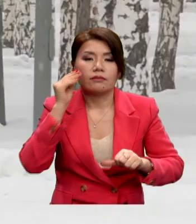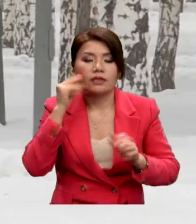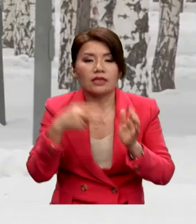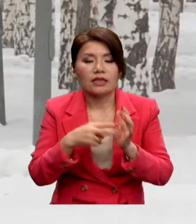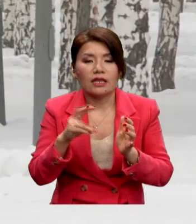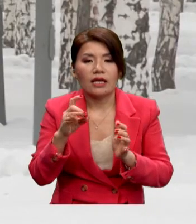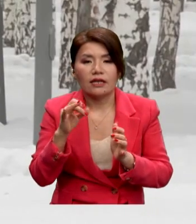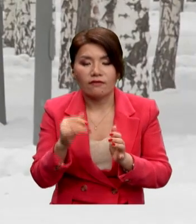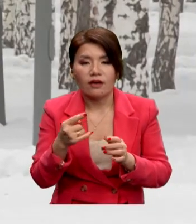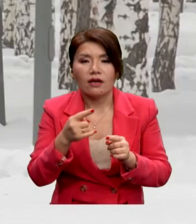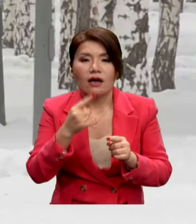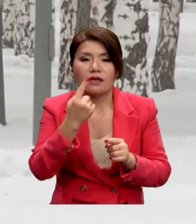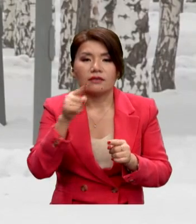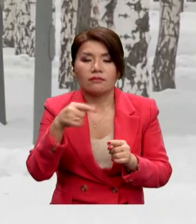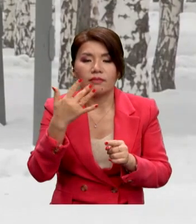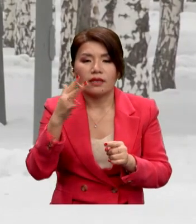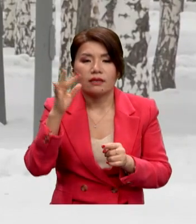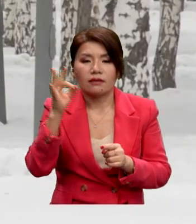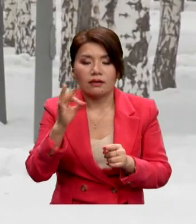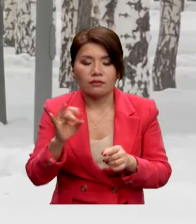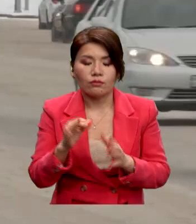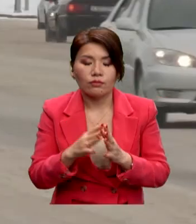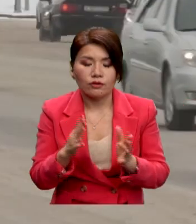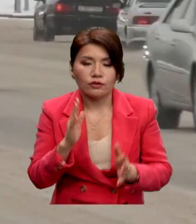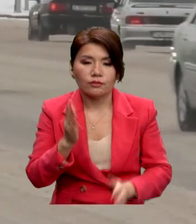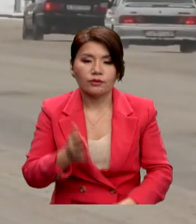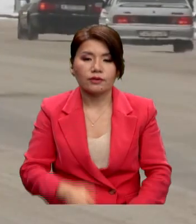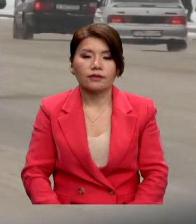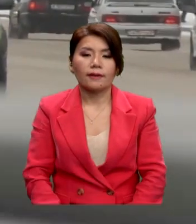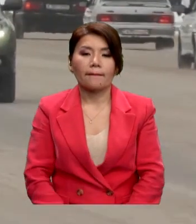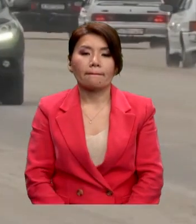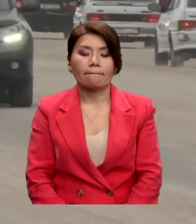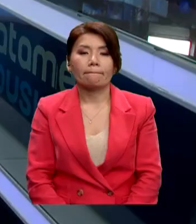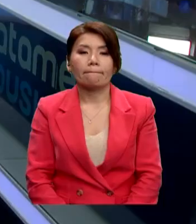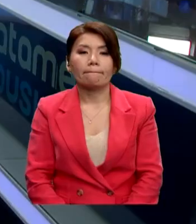тарифы вырастут в полтора раза. Фариза Булатбек, Виктор Джигирис, Атамекен Бизнес.